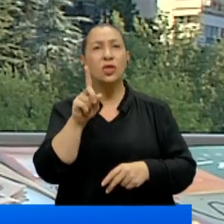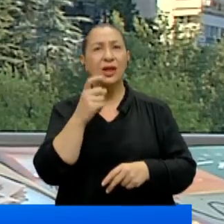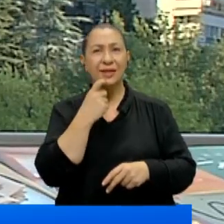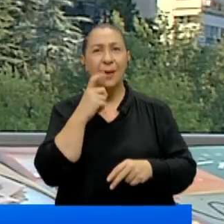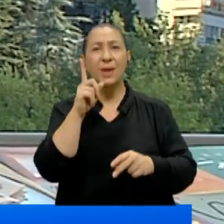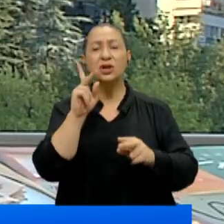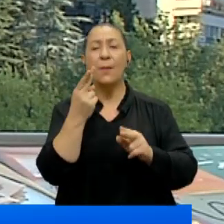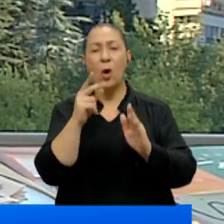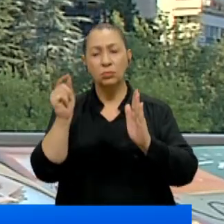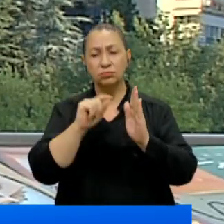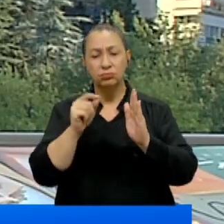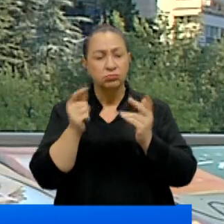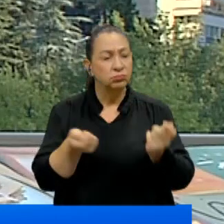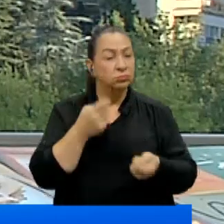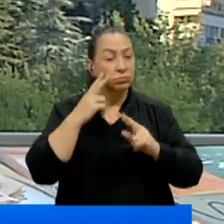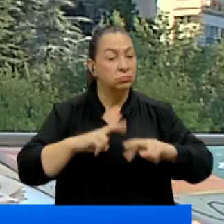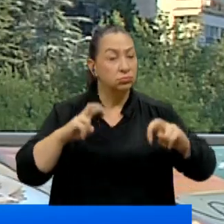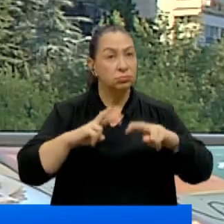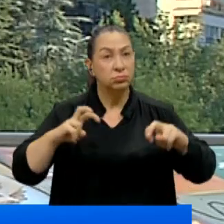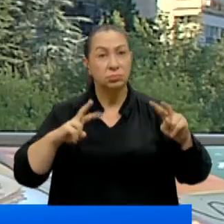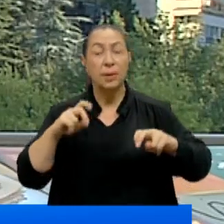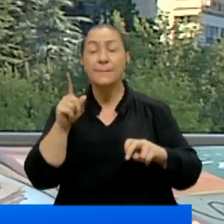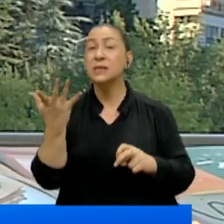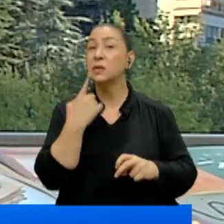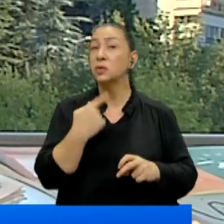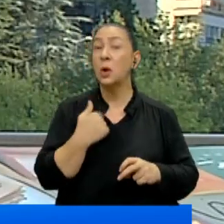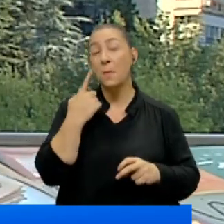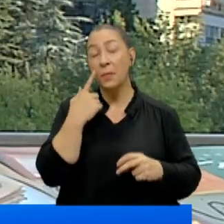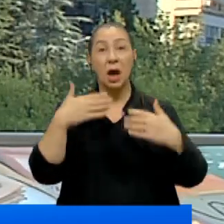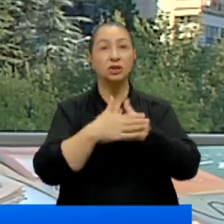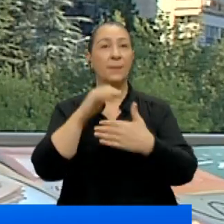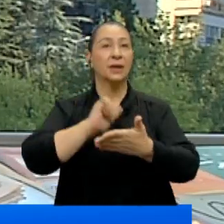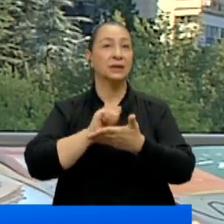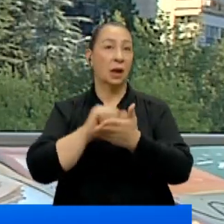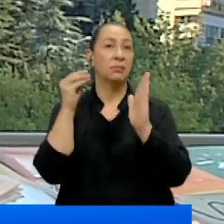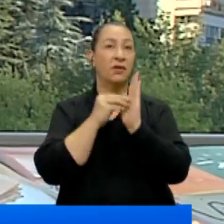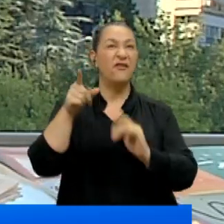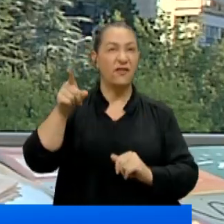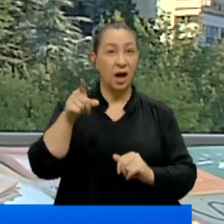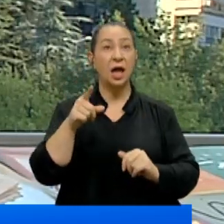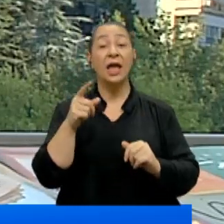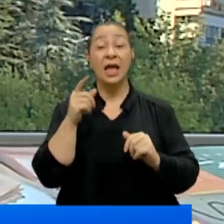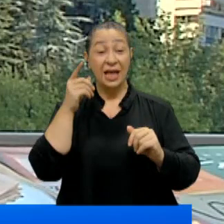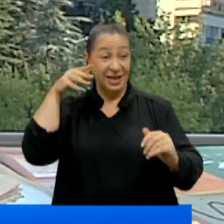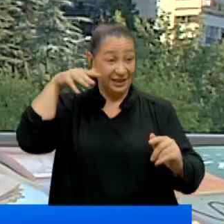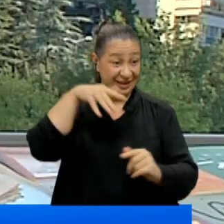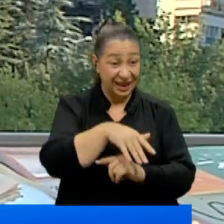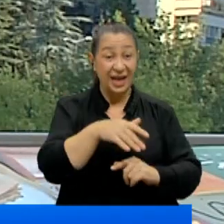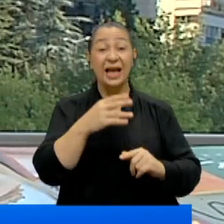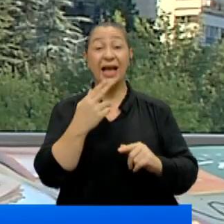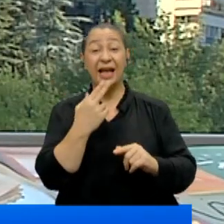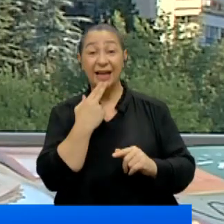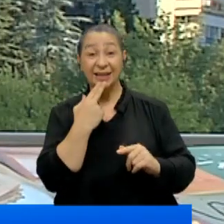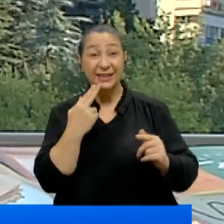bir çalışma yapılmış ve o çalışma bakın bize ne söylüyor, akşam gazetesinde de yer alıyor. İşgali